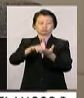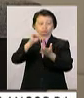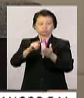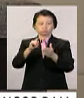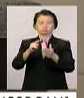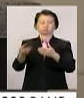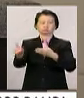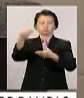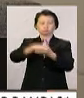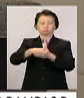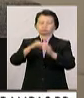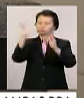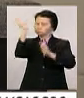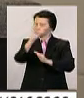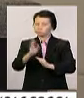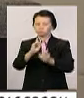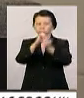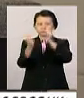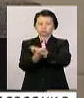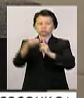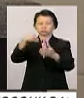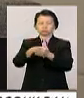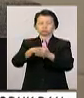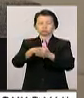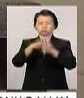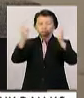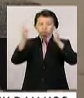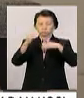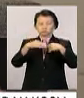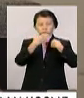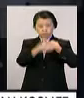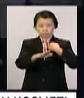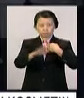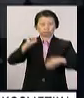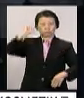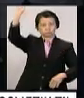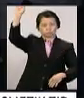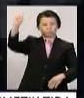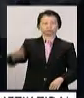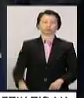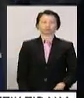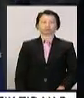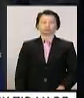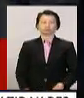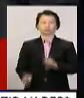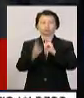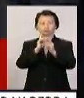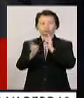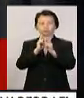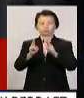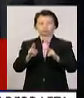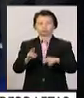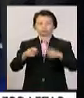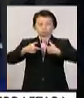first ever change in government since Malaysia's independence. Berucap pada sesi pleno kedua